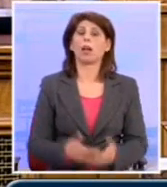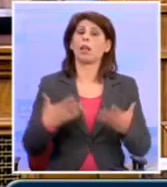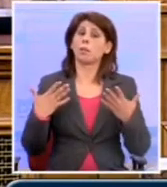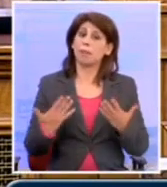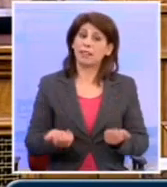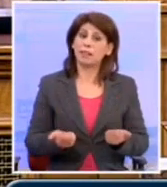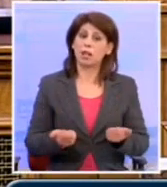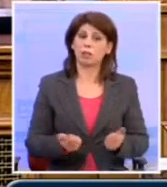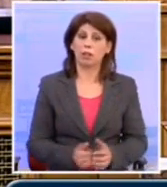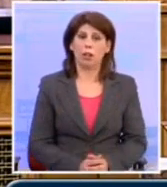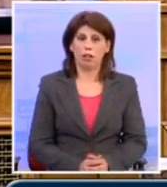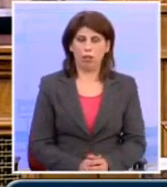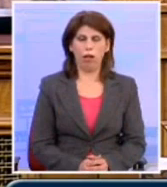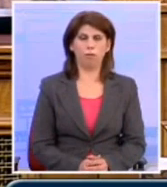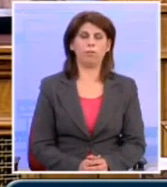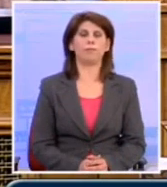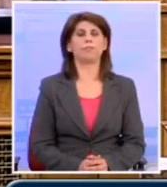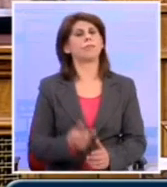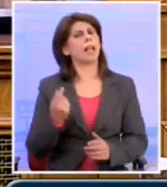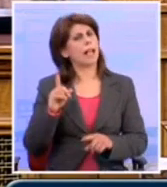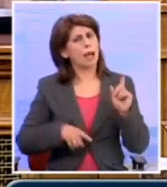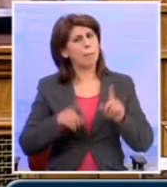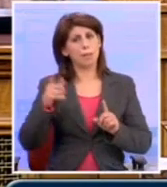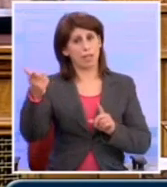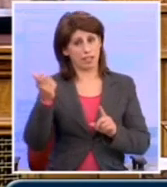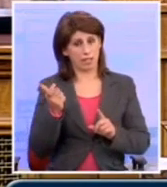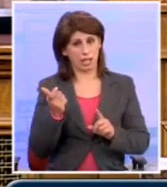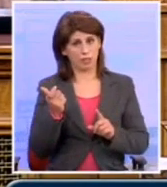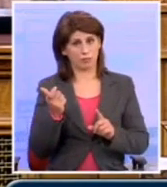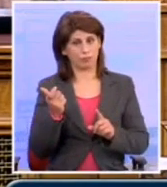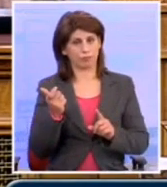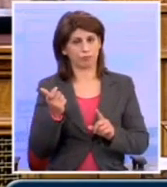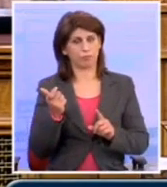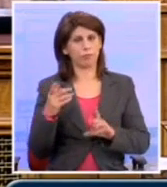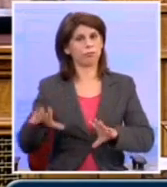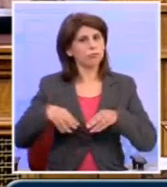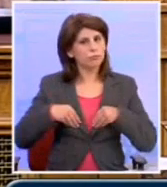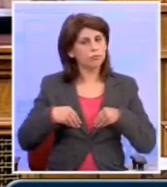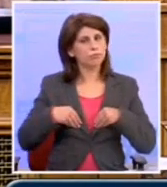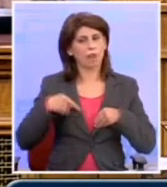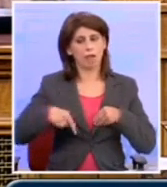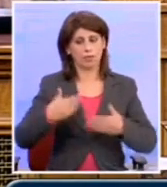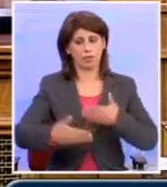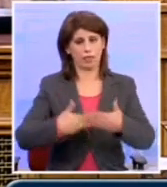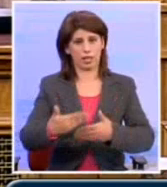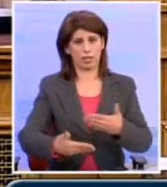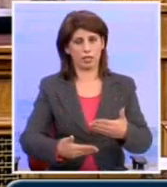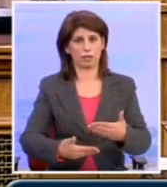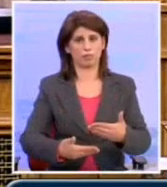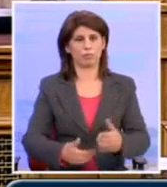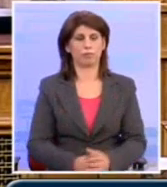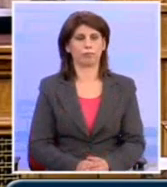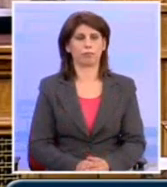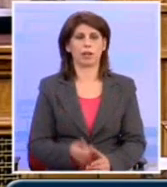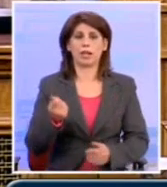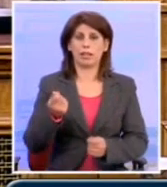υπήρξαν κάποια από τα δανεικά τα οποία ενστερνίστηκαν αυτή τη διαδικασία της